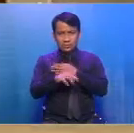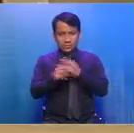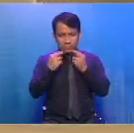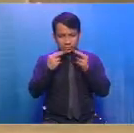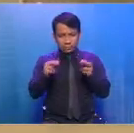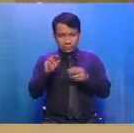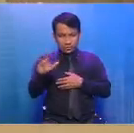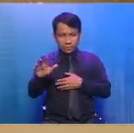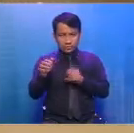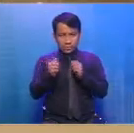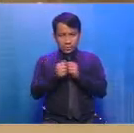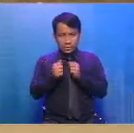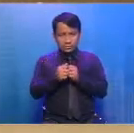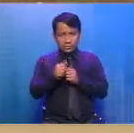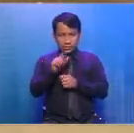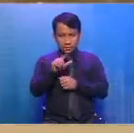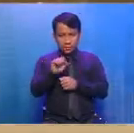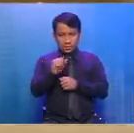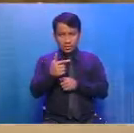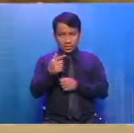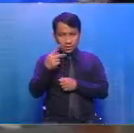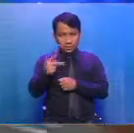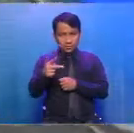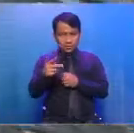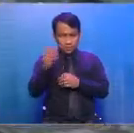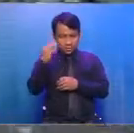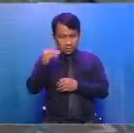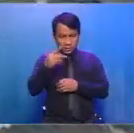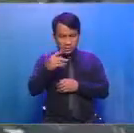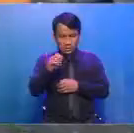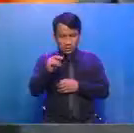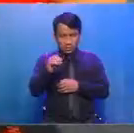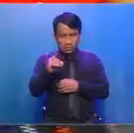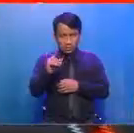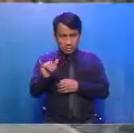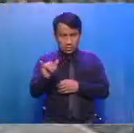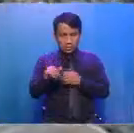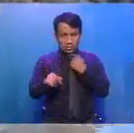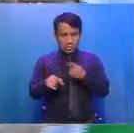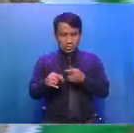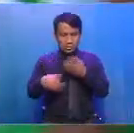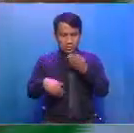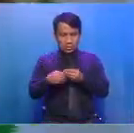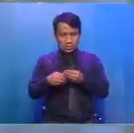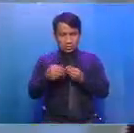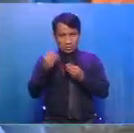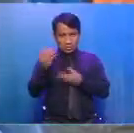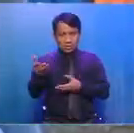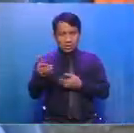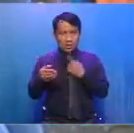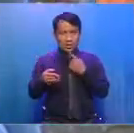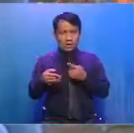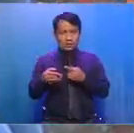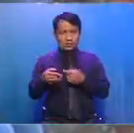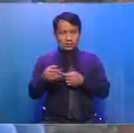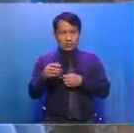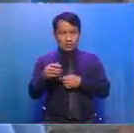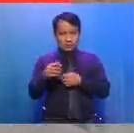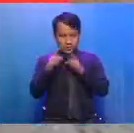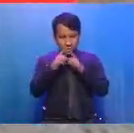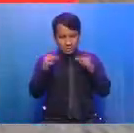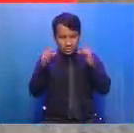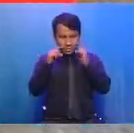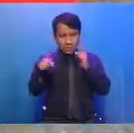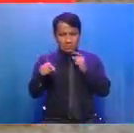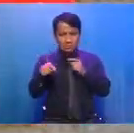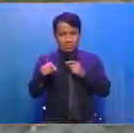5 kasama ang Alagang Kapatid Foundation, kinamang Kennedy at sa iba pang mga nasalanta sa bayan ng Santo Tomas. Binigyan sila ng face mask